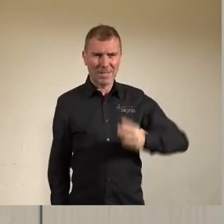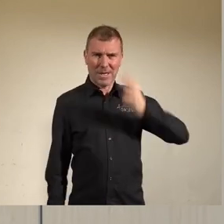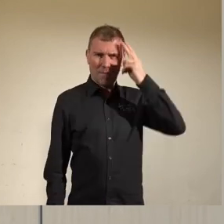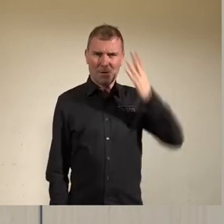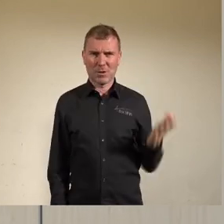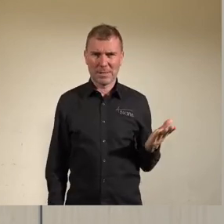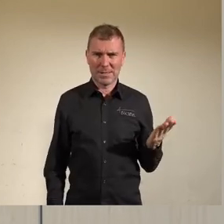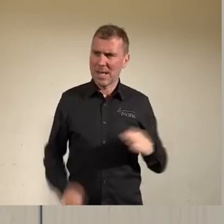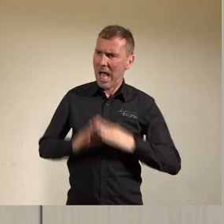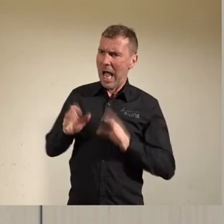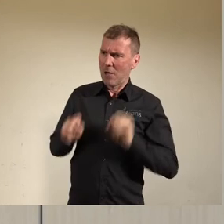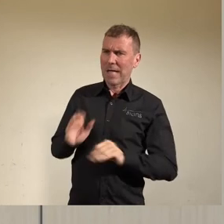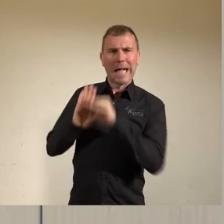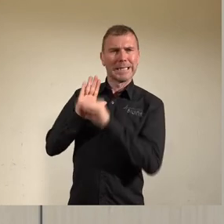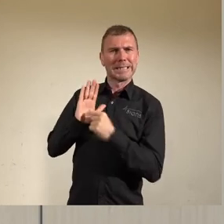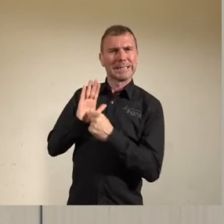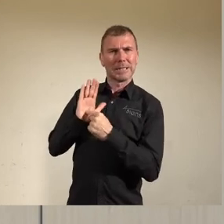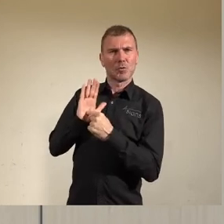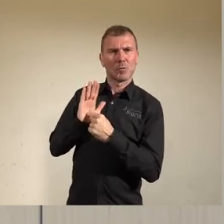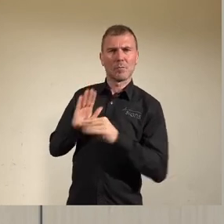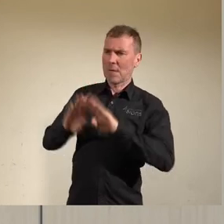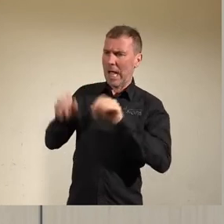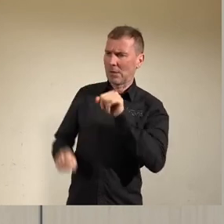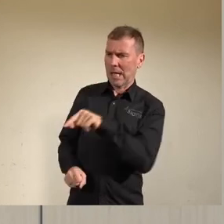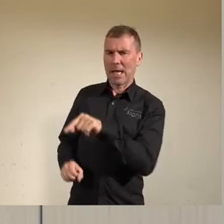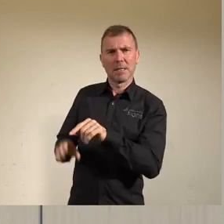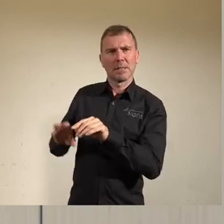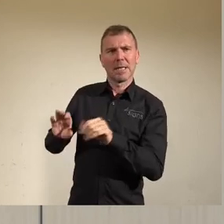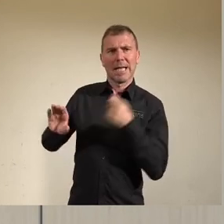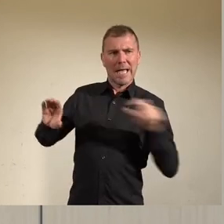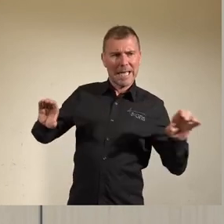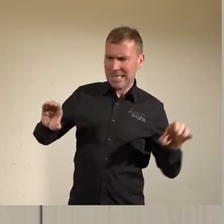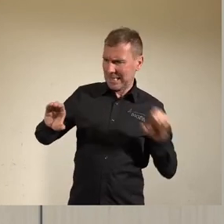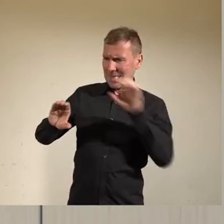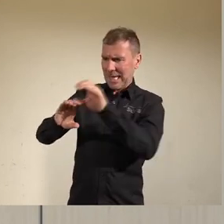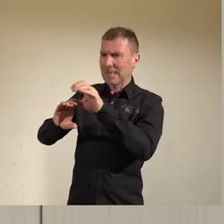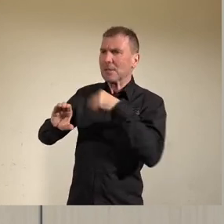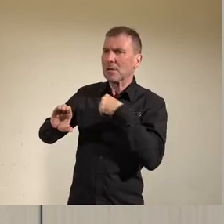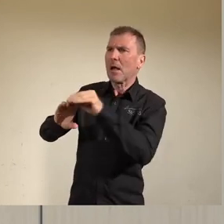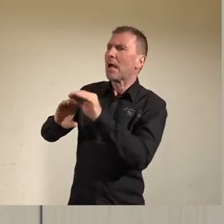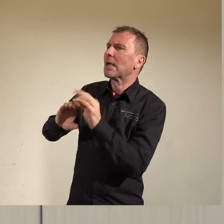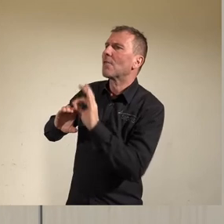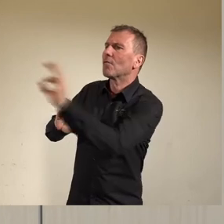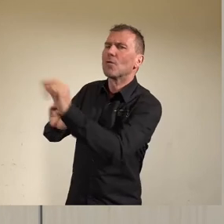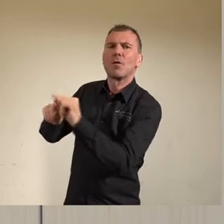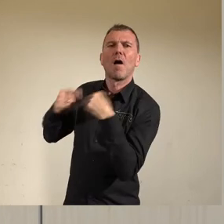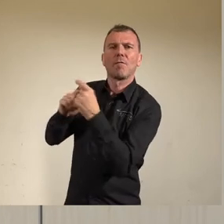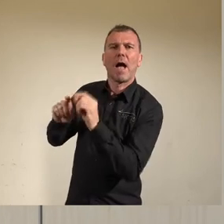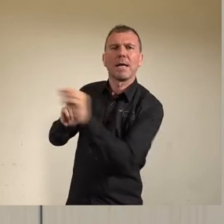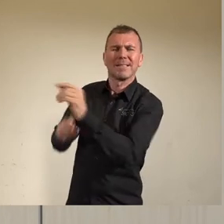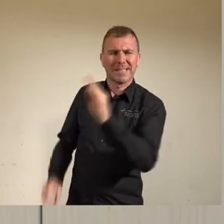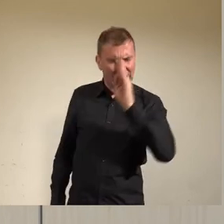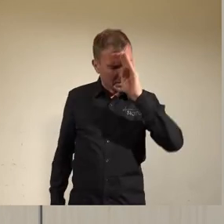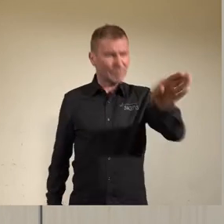könnte in einer Haushaltssatzung Geld jemandem zugewendet werden. Das ist absoluter